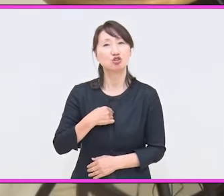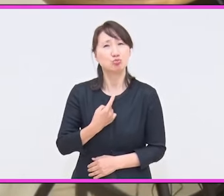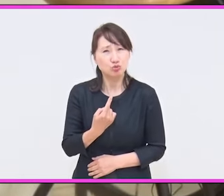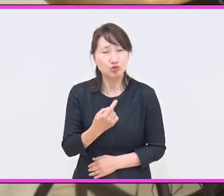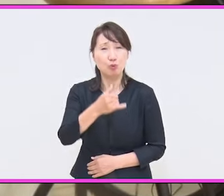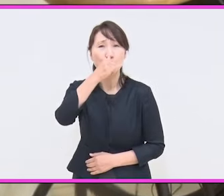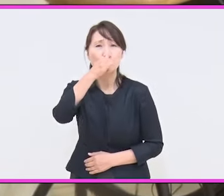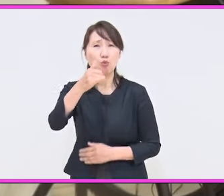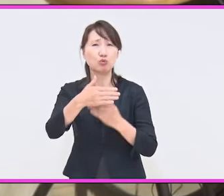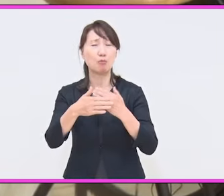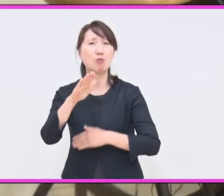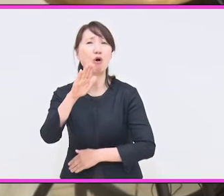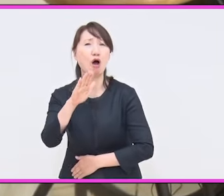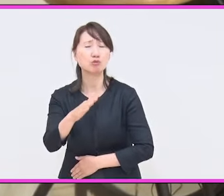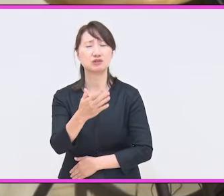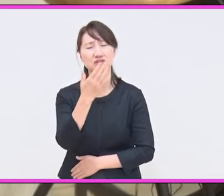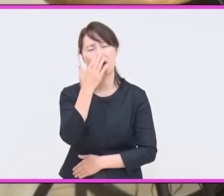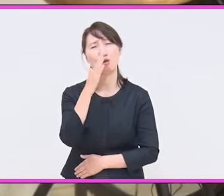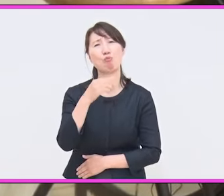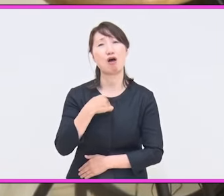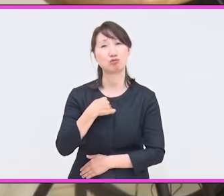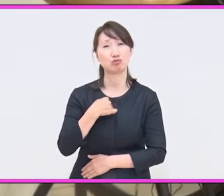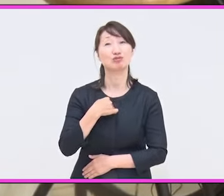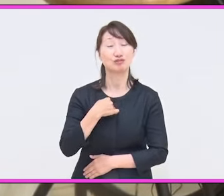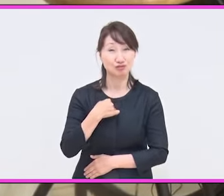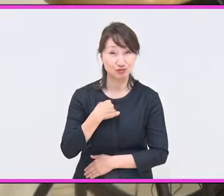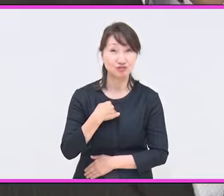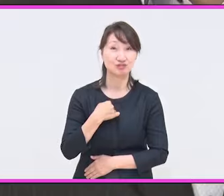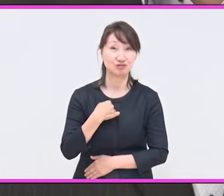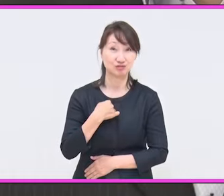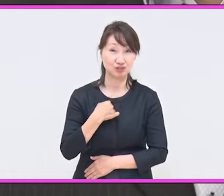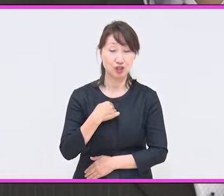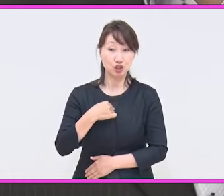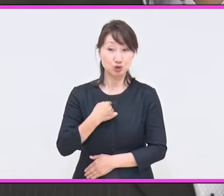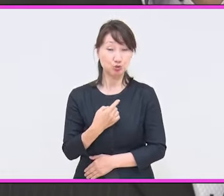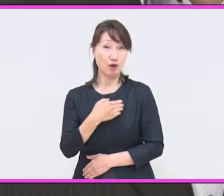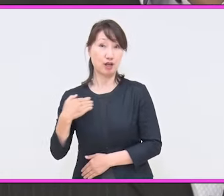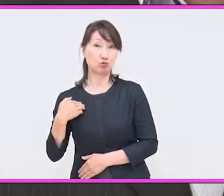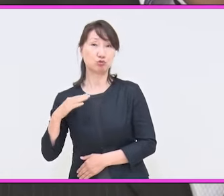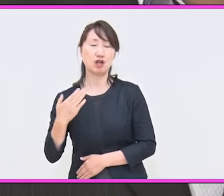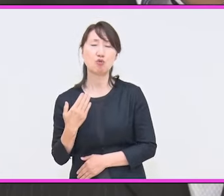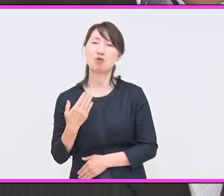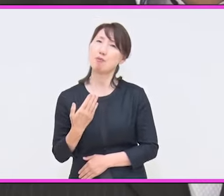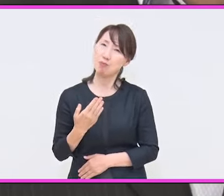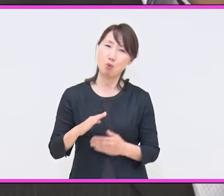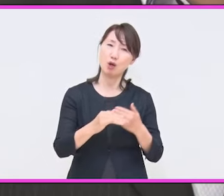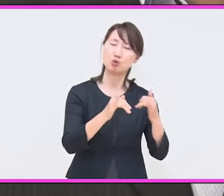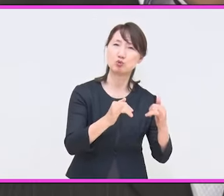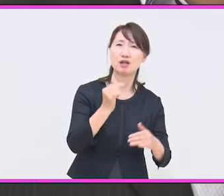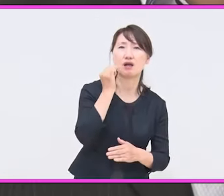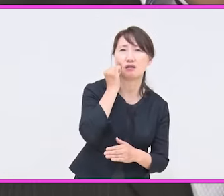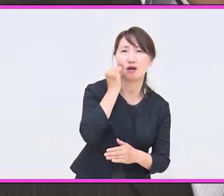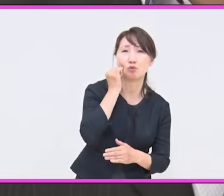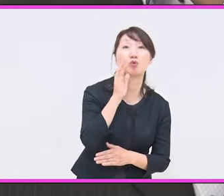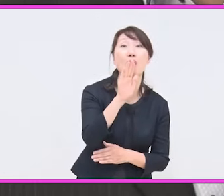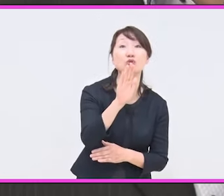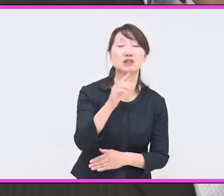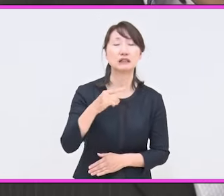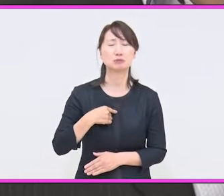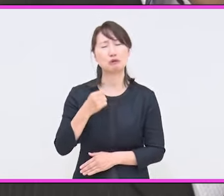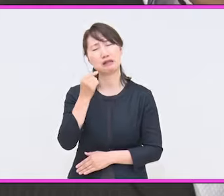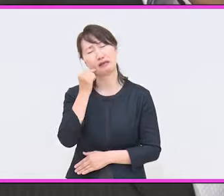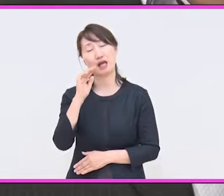意なこともあるし不得意なこともあるしっていうでもちろん自分ができて相手ができないことで自分ができなくて相手